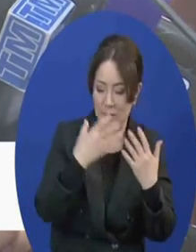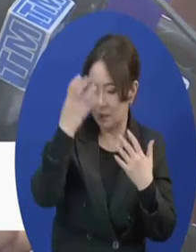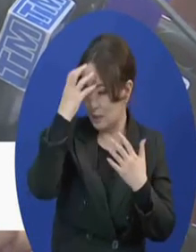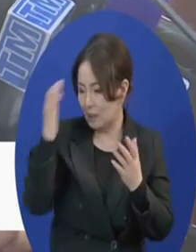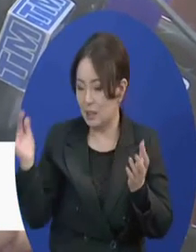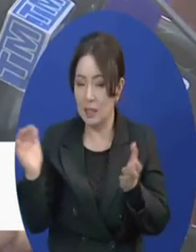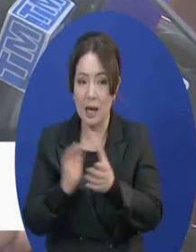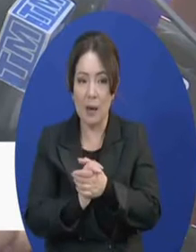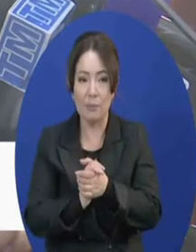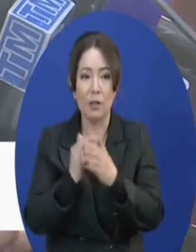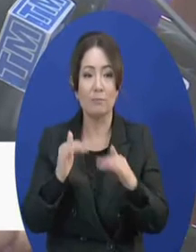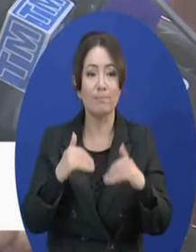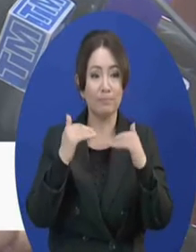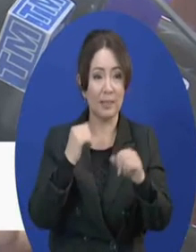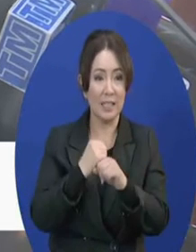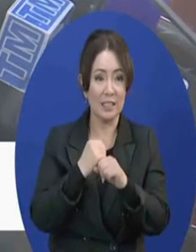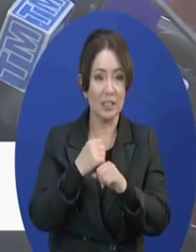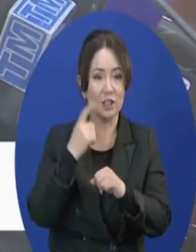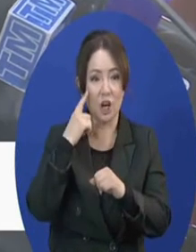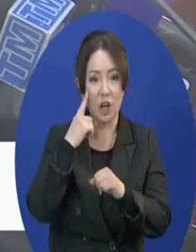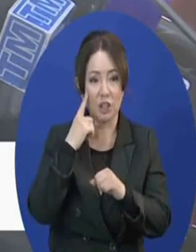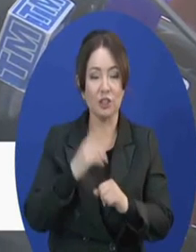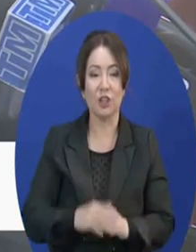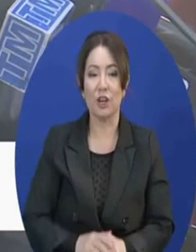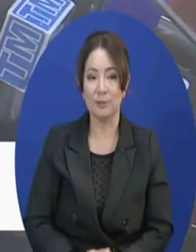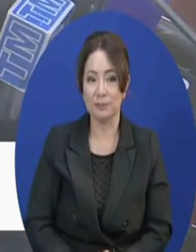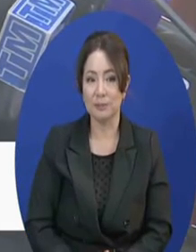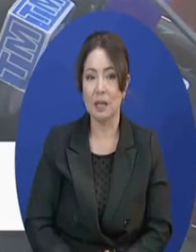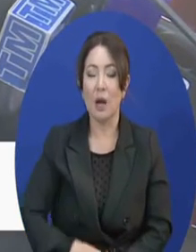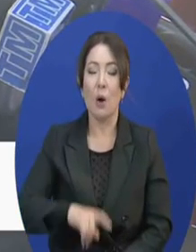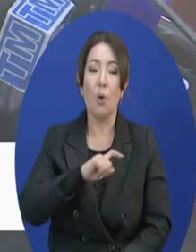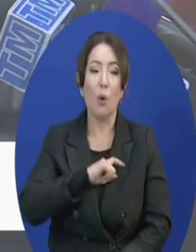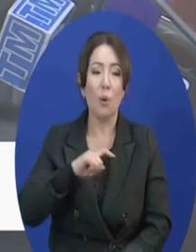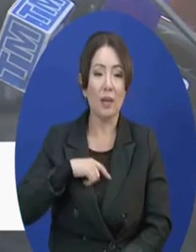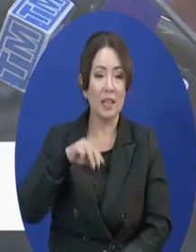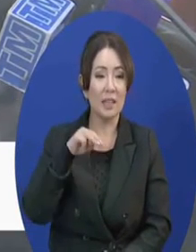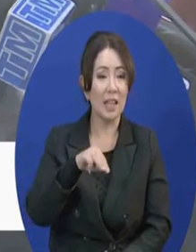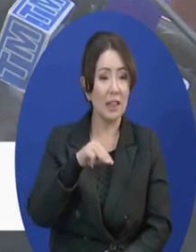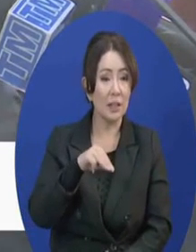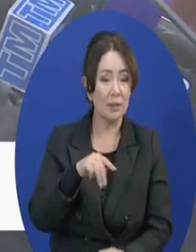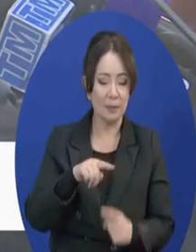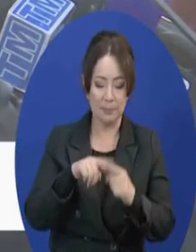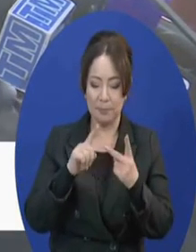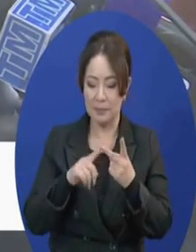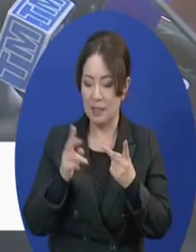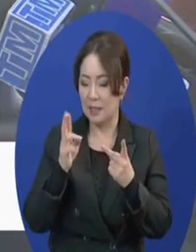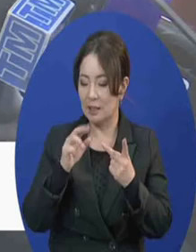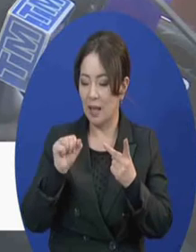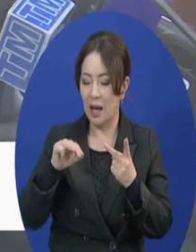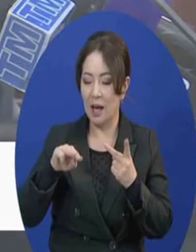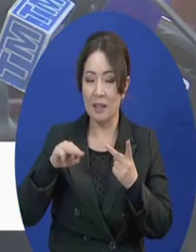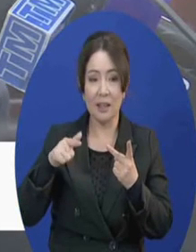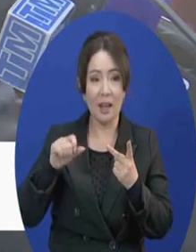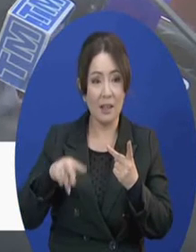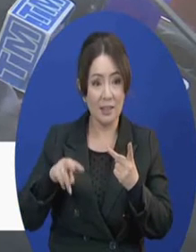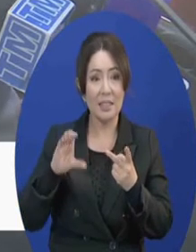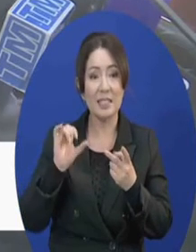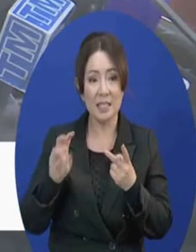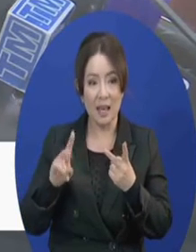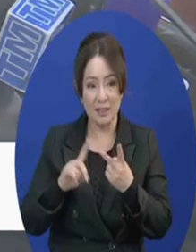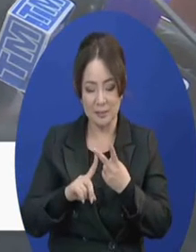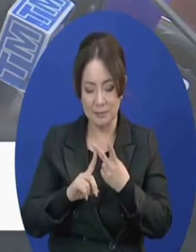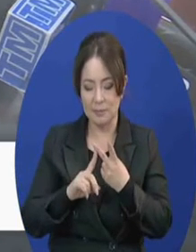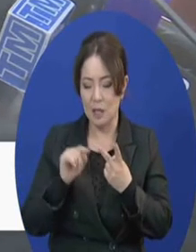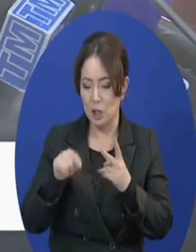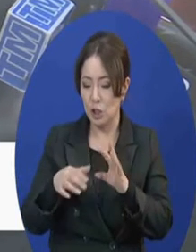бариад ажиллана гэсэн ойлголттой байгаа. Тэгээ хувийн тэтгэврийн болон одоо энэ даатгалын сангууд за энтэй